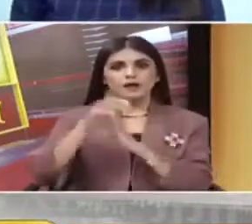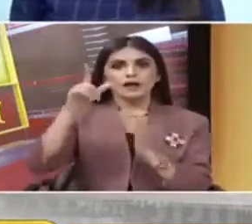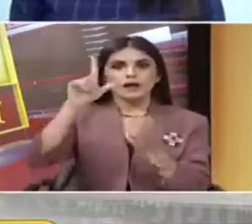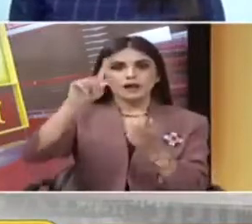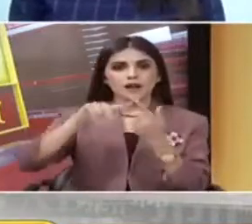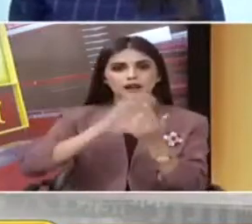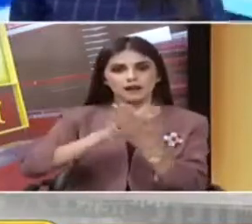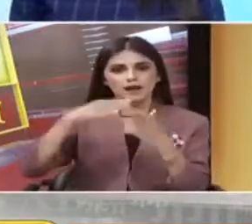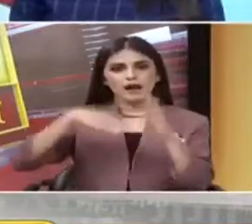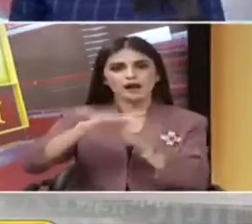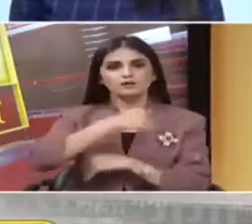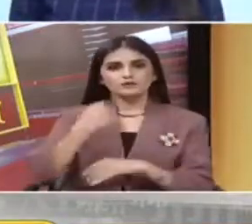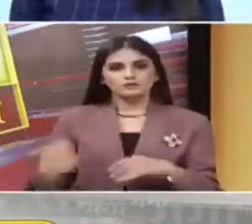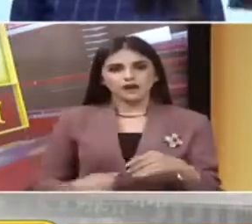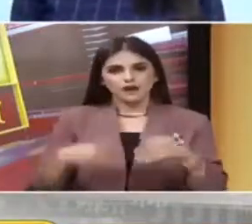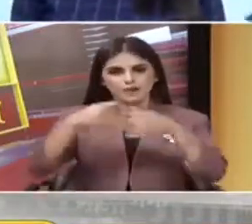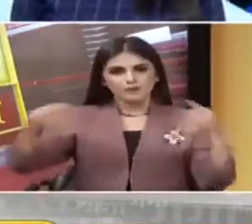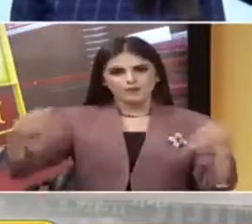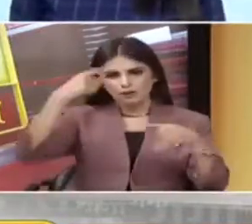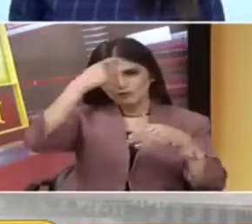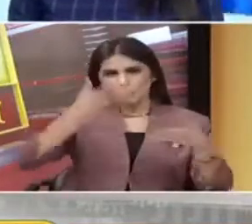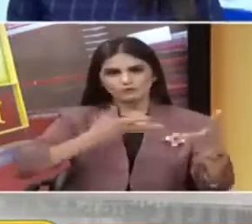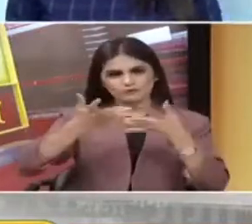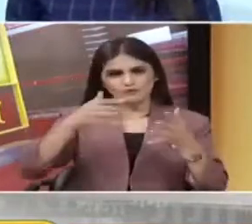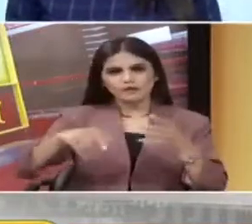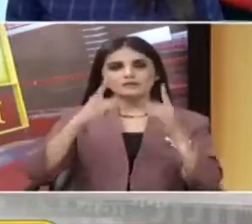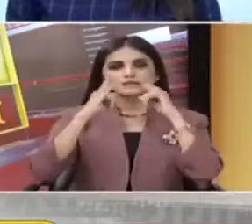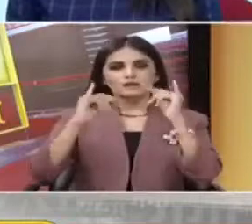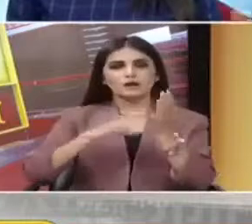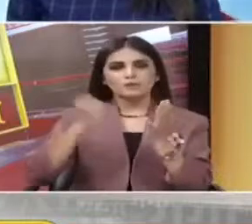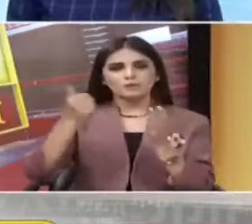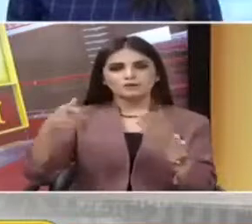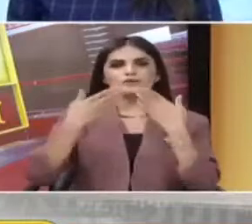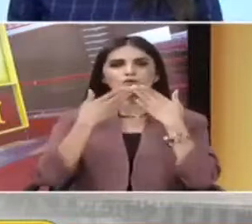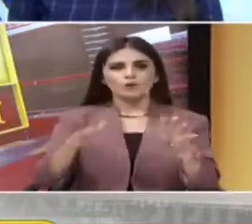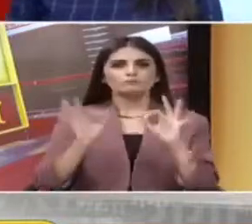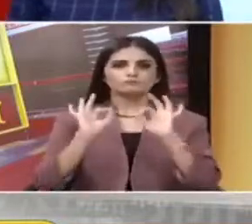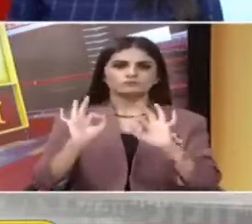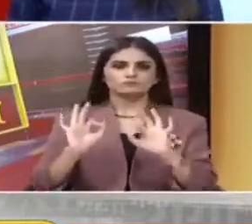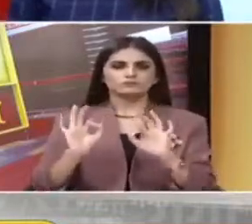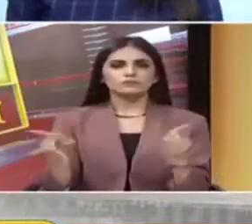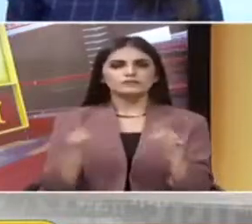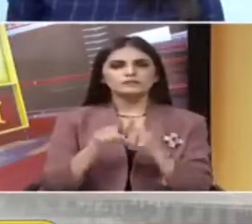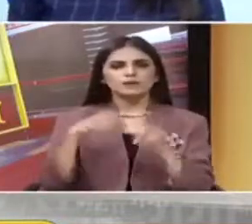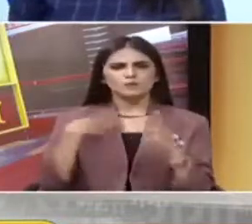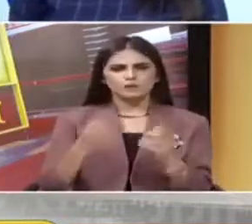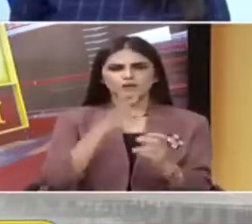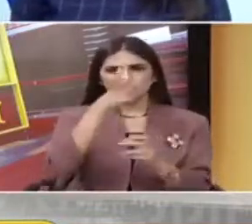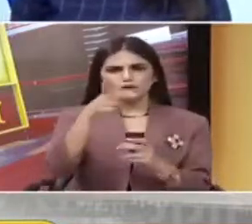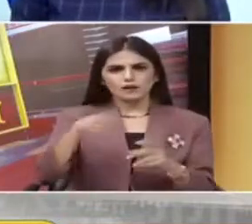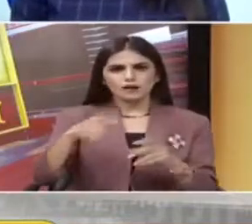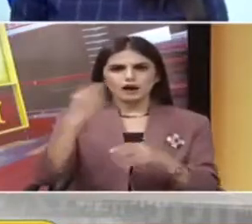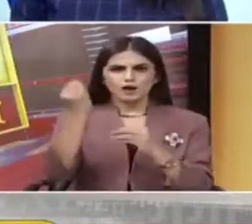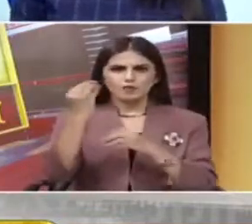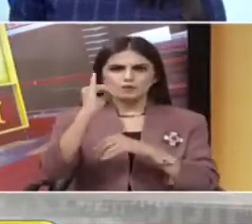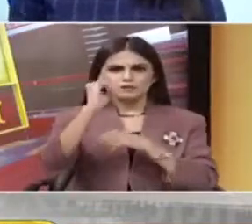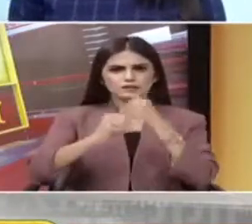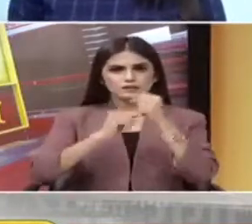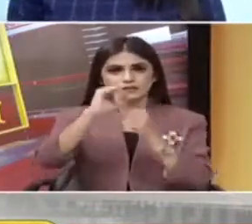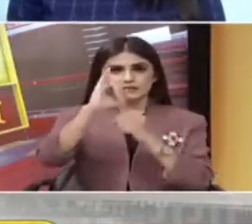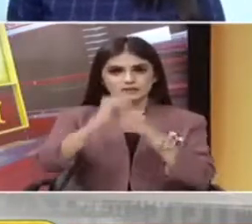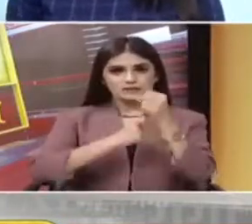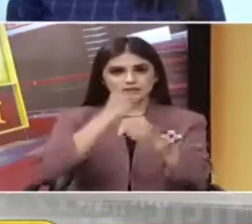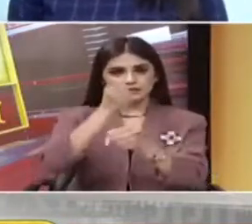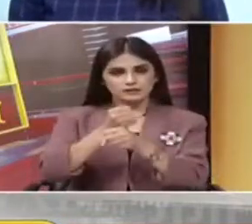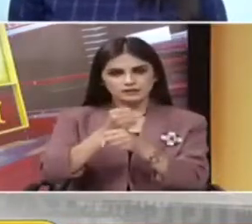लद्दाख में चीन के साथ सीमा तनाव के बीच रक्षा मंत्री का यह बयान काफी अहम है आपको बता दें कि अगले छह से